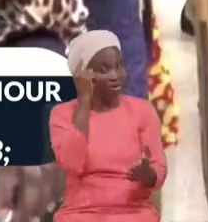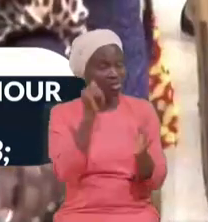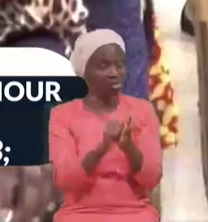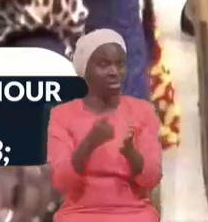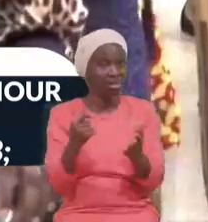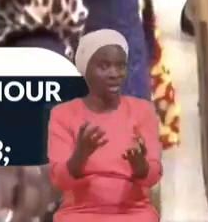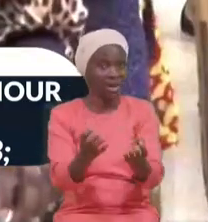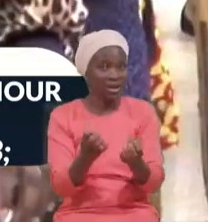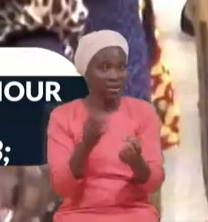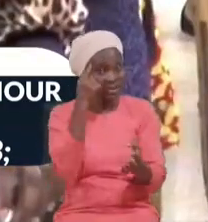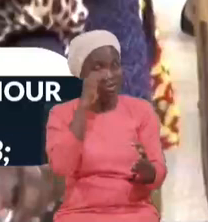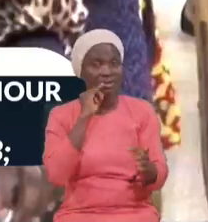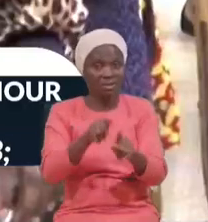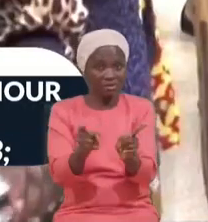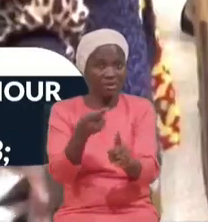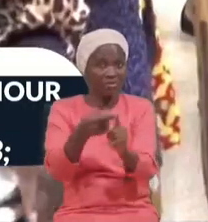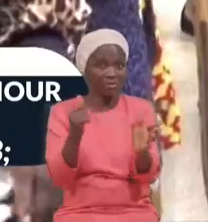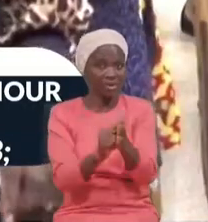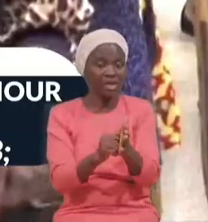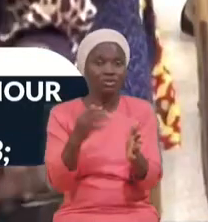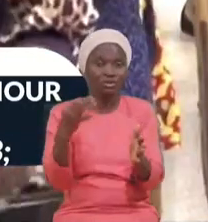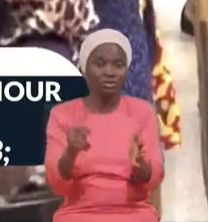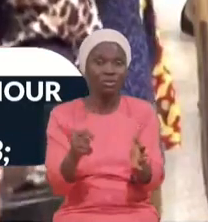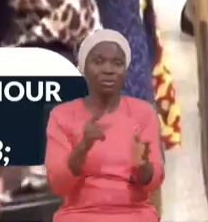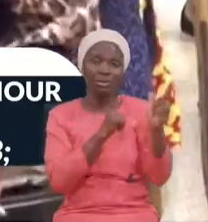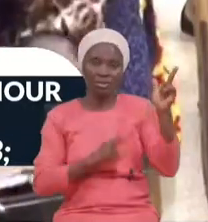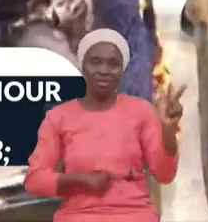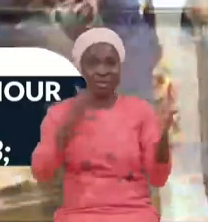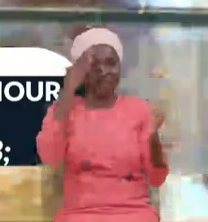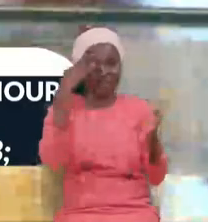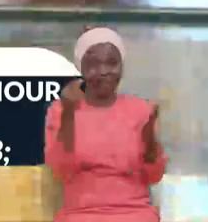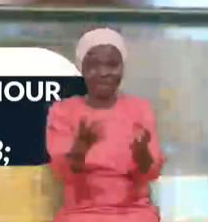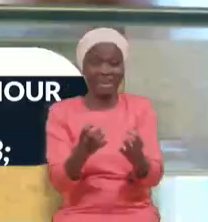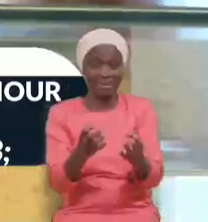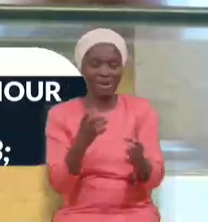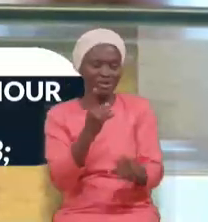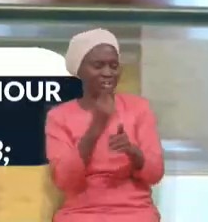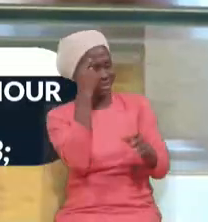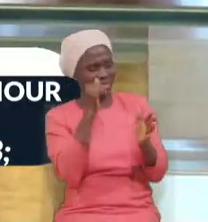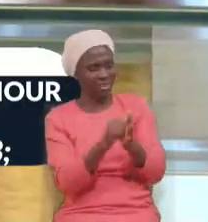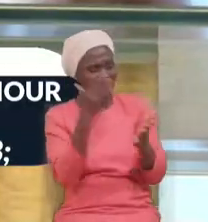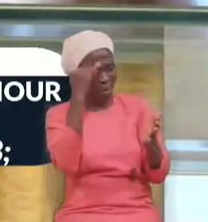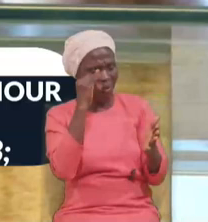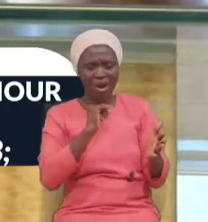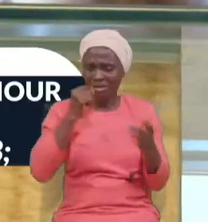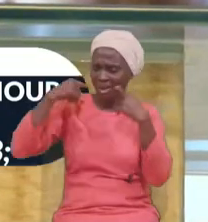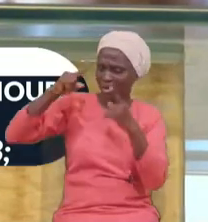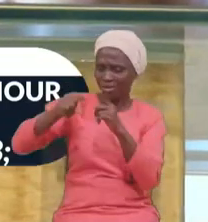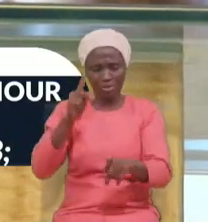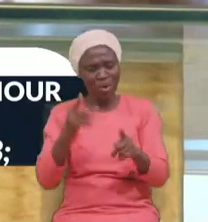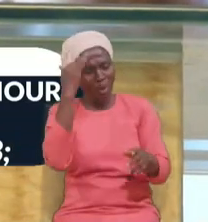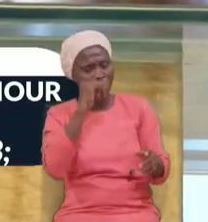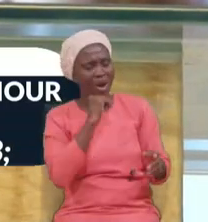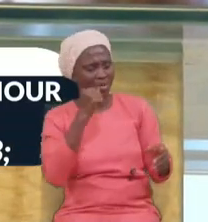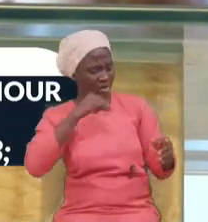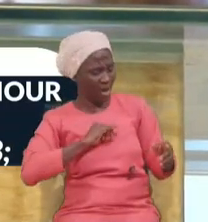et de la compréhension du lépreux est différente de celle du Seigneur. Le lépreux a dit, mais pourquoi ne dois-je pas le